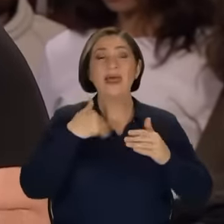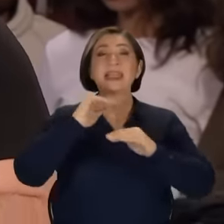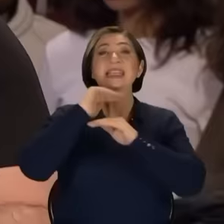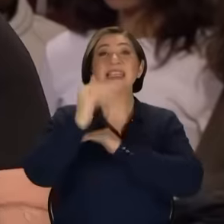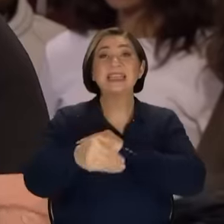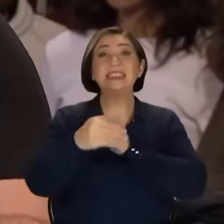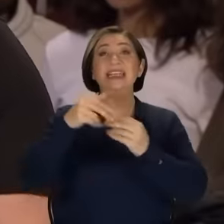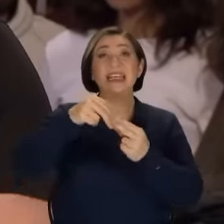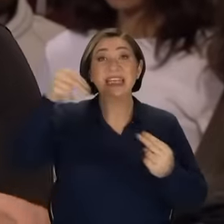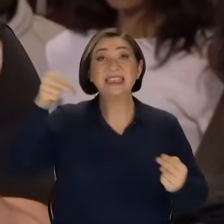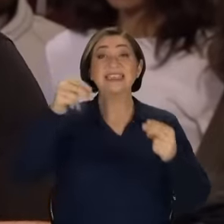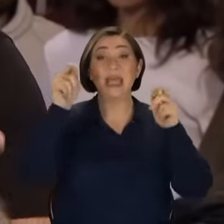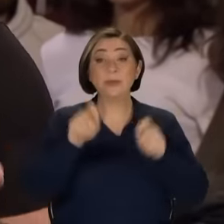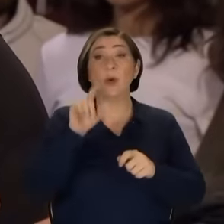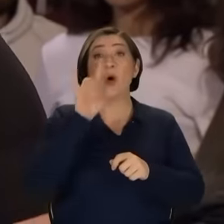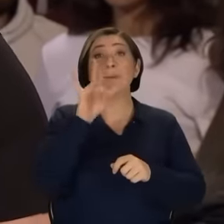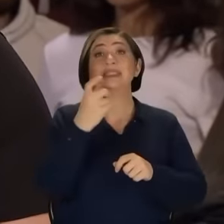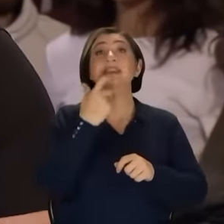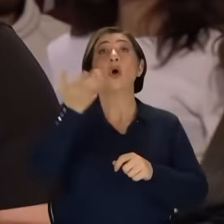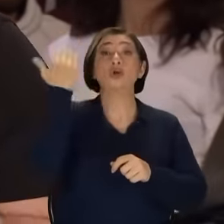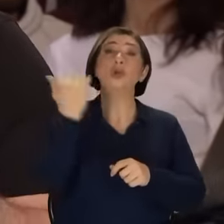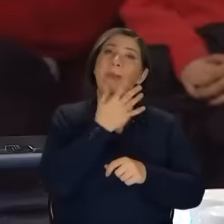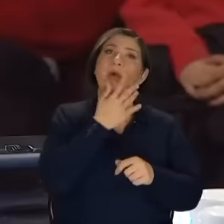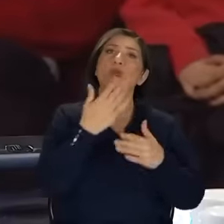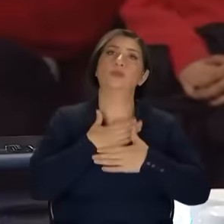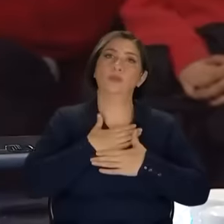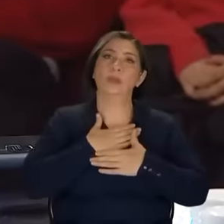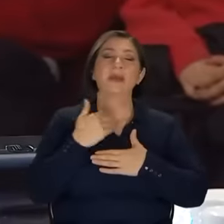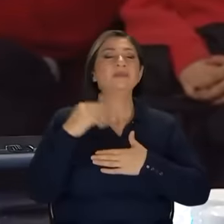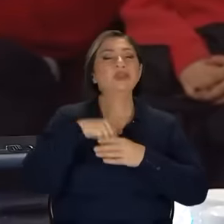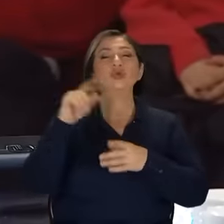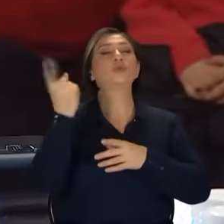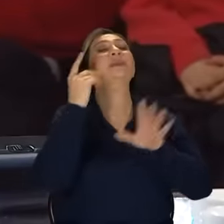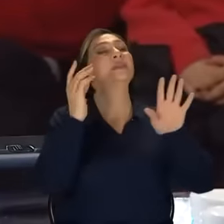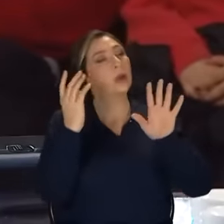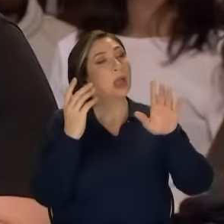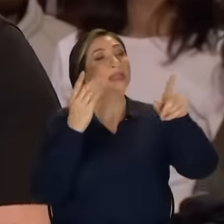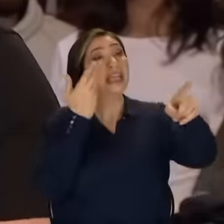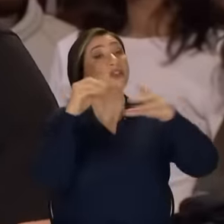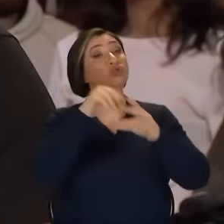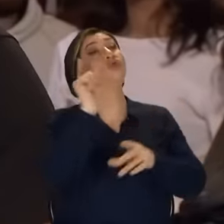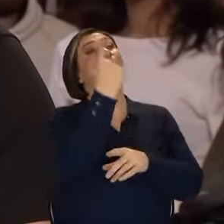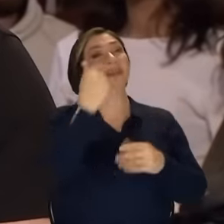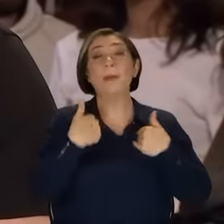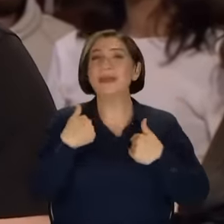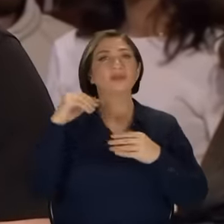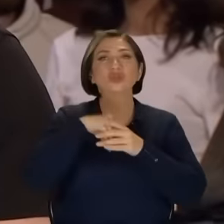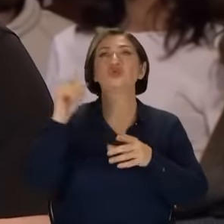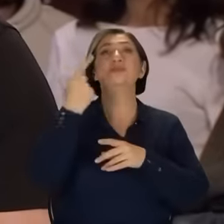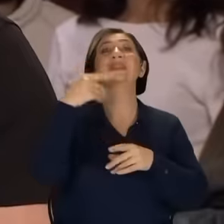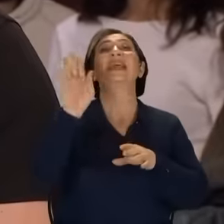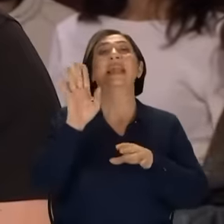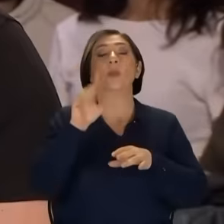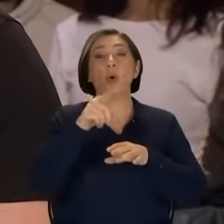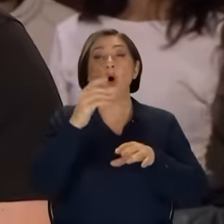taksici öyküsünü yapacağımı zaten 15 sene evvel biliyordum. Ya benim için seyircinin için sürpriz oluyor. İlk keskin viraj bu